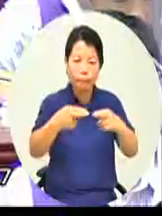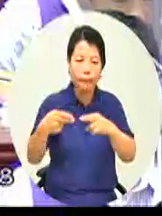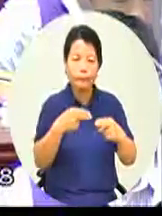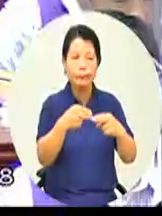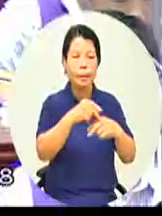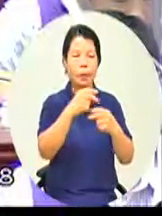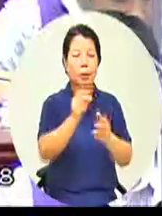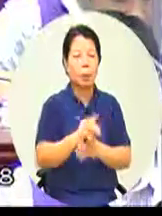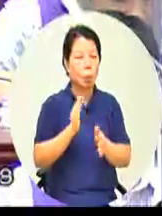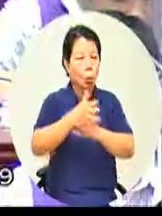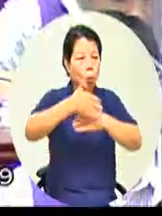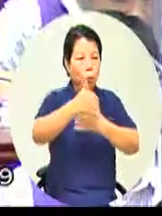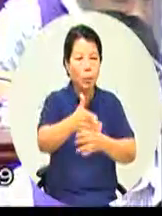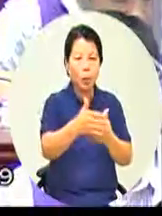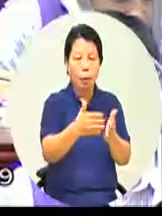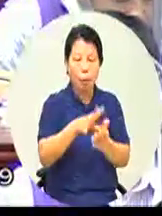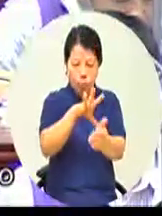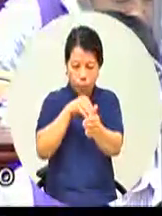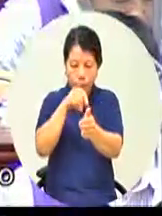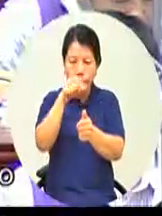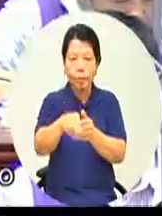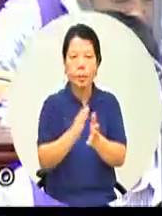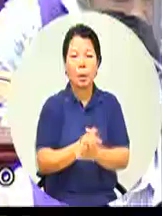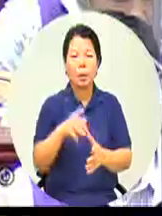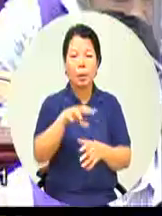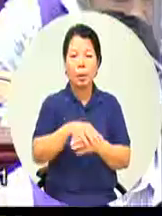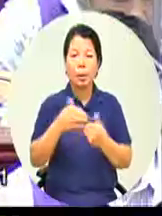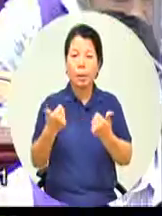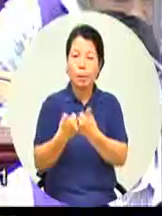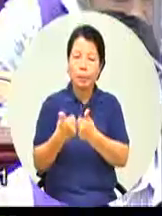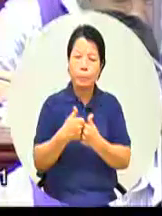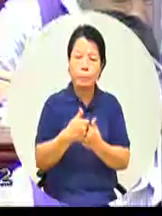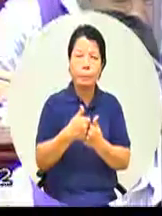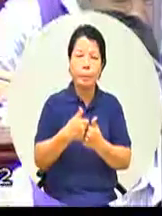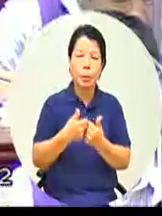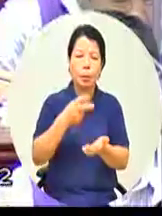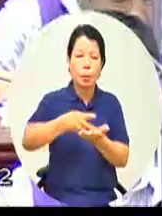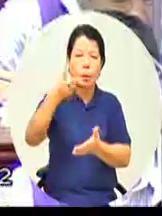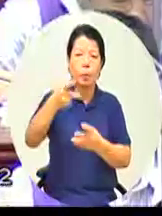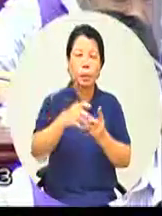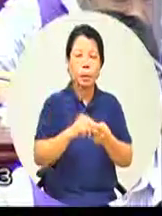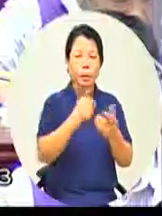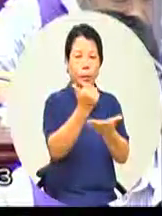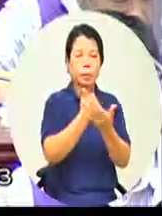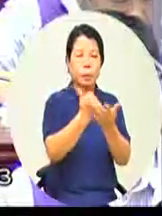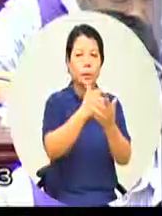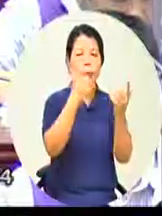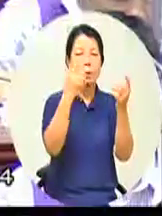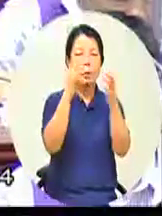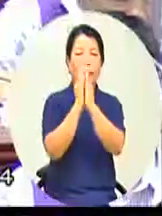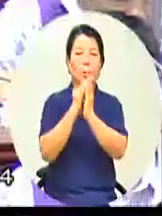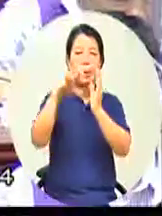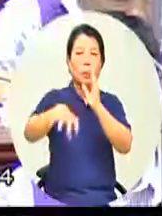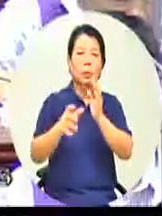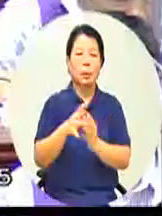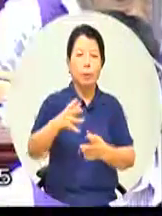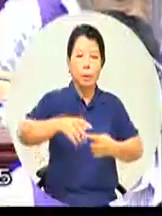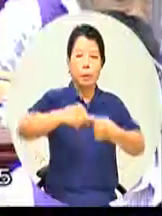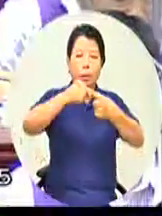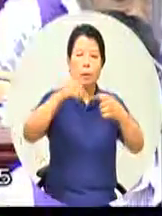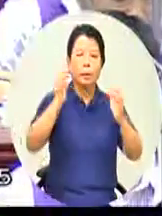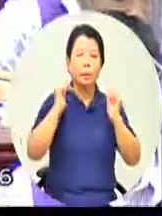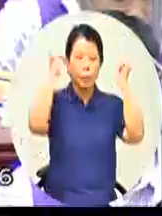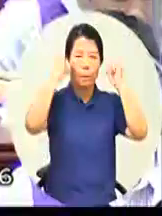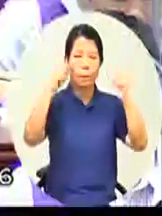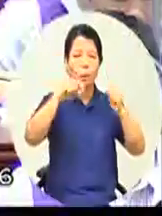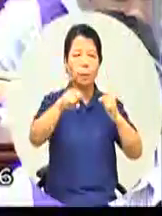那我们体育处呢也办理了2次座谈会，也请专家学者，也请了桃园市 第一任的体育局的局长来跟我们做经验分